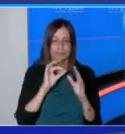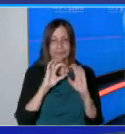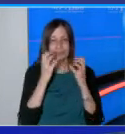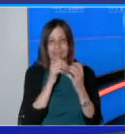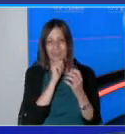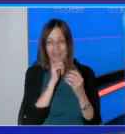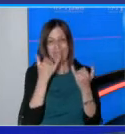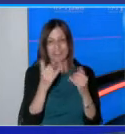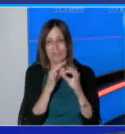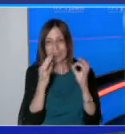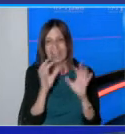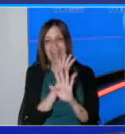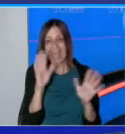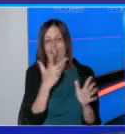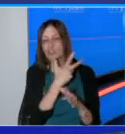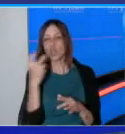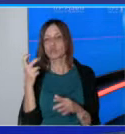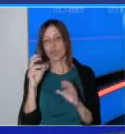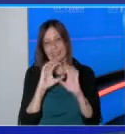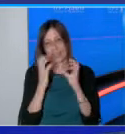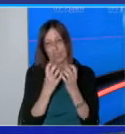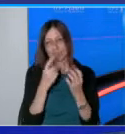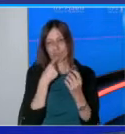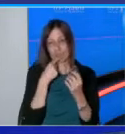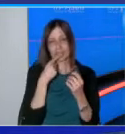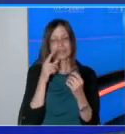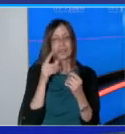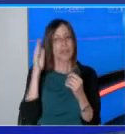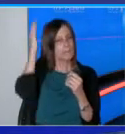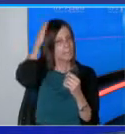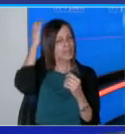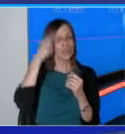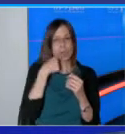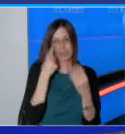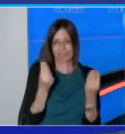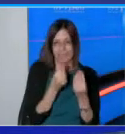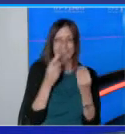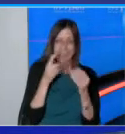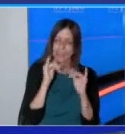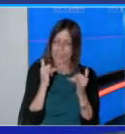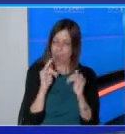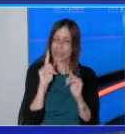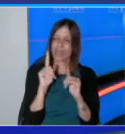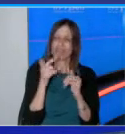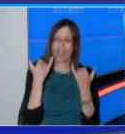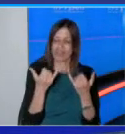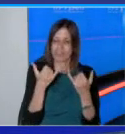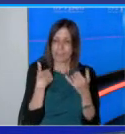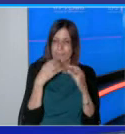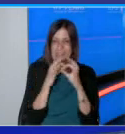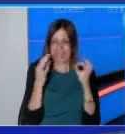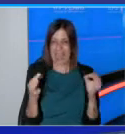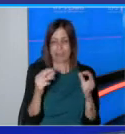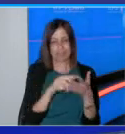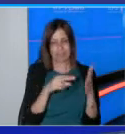ירוקה, כרגע מתחיל רק ב-300 כיתות. כלומר, זה שבנט מצהיר הצהרות, זה נכון, אבל כרגע אנחנו מתחילים